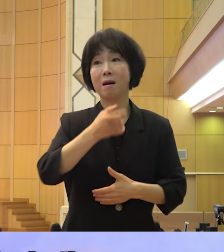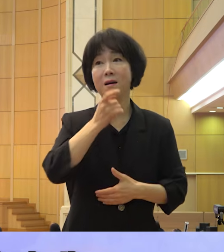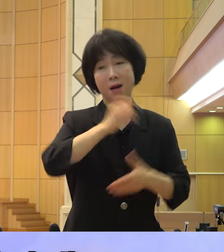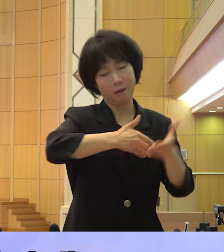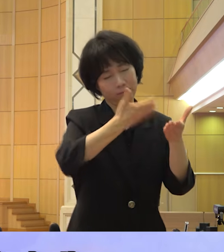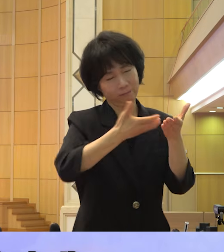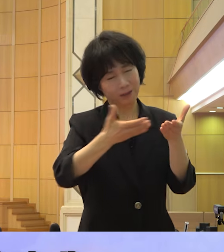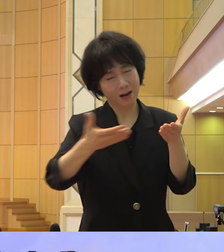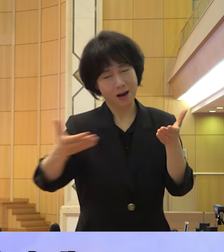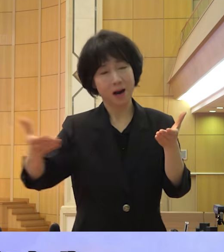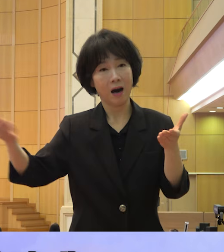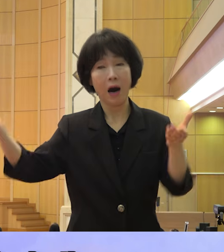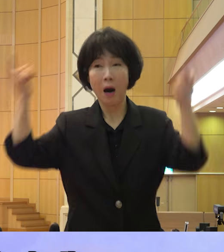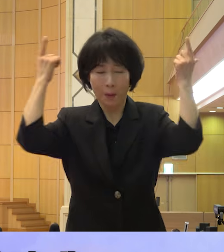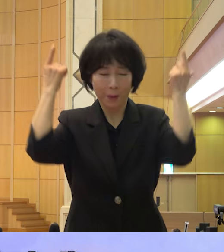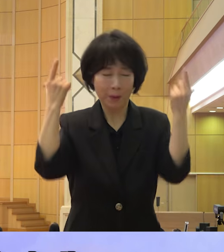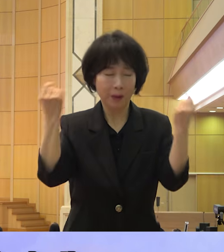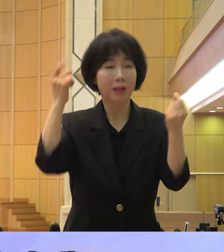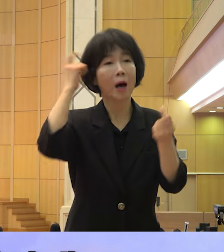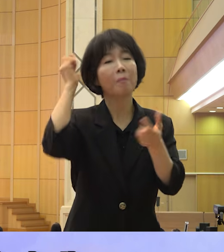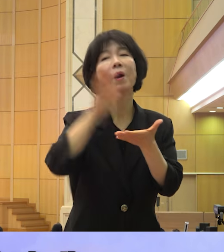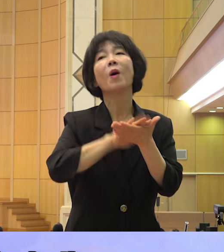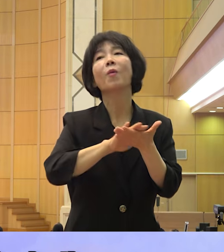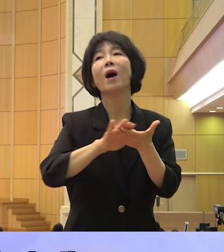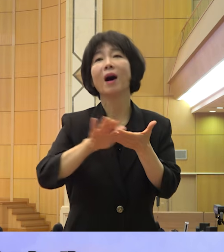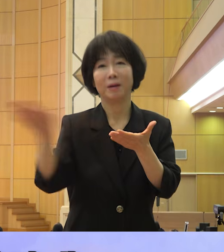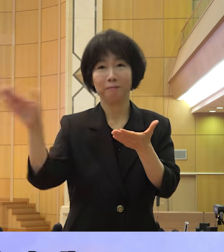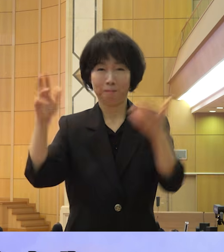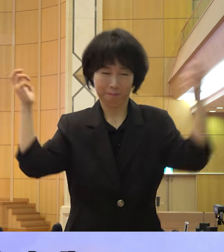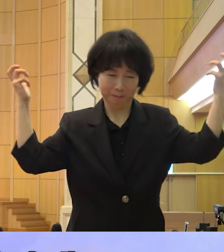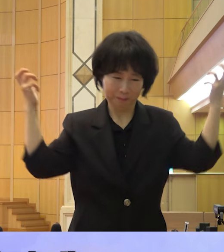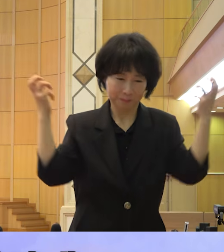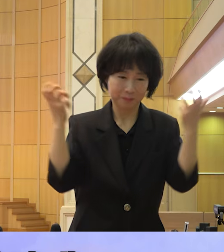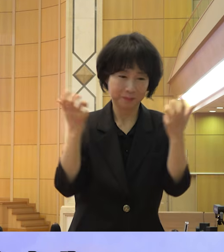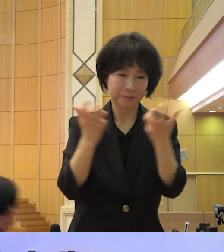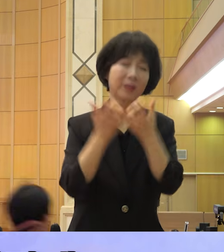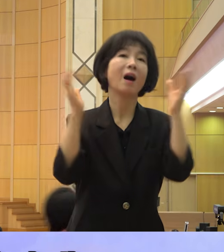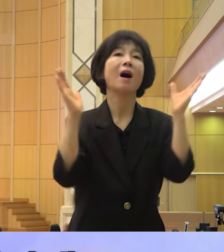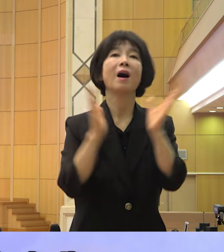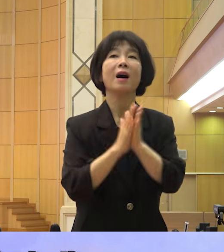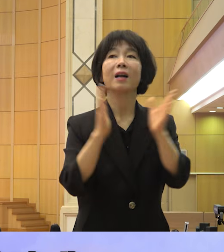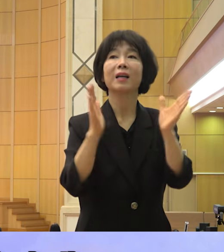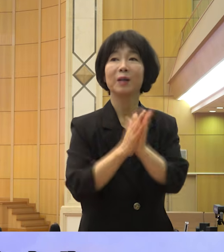내게 강 같은 평화가 넘치네.